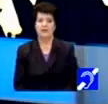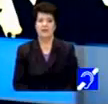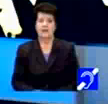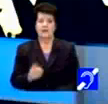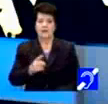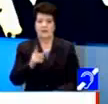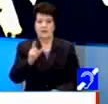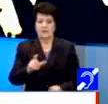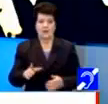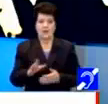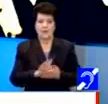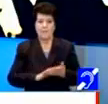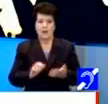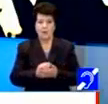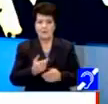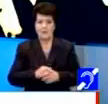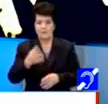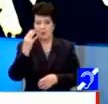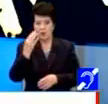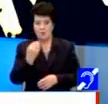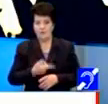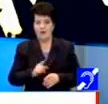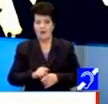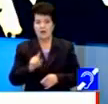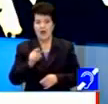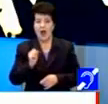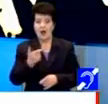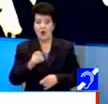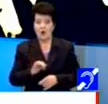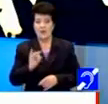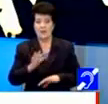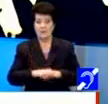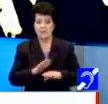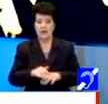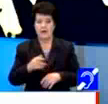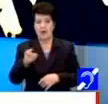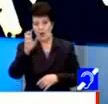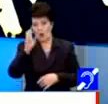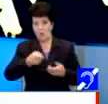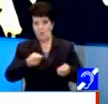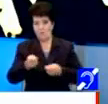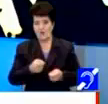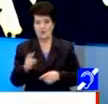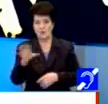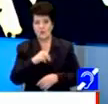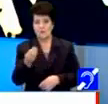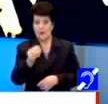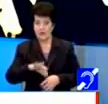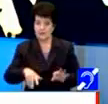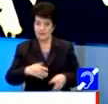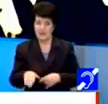Clienții păgubiți în urma jafului de la Moldova Groind Bank au protestat din nou la guvern. Ei vor ca banca să fie sancționată, iar toți banii furați să le